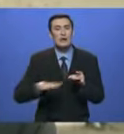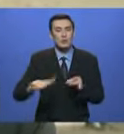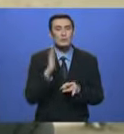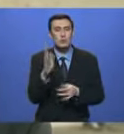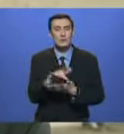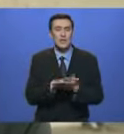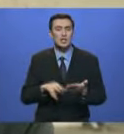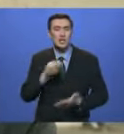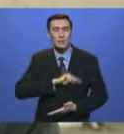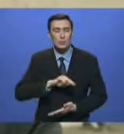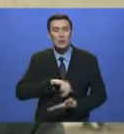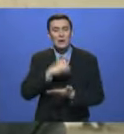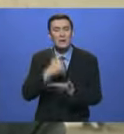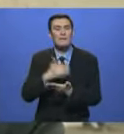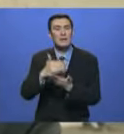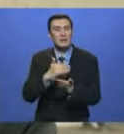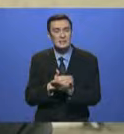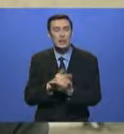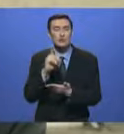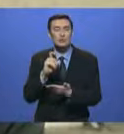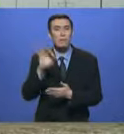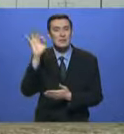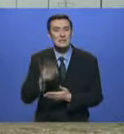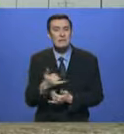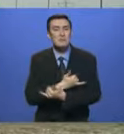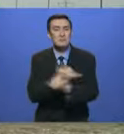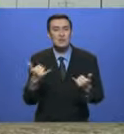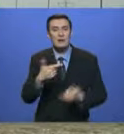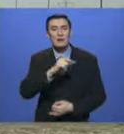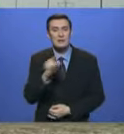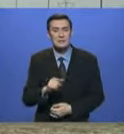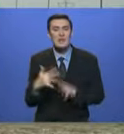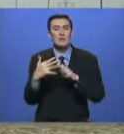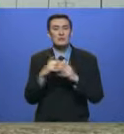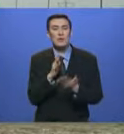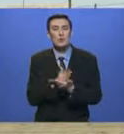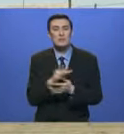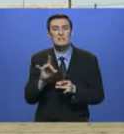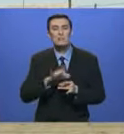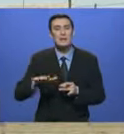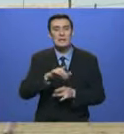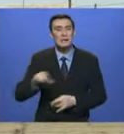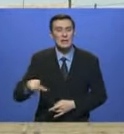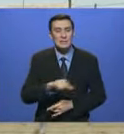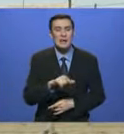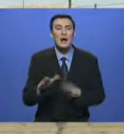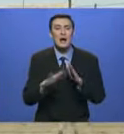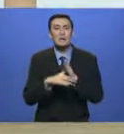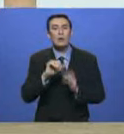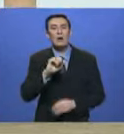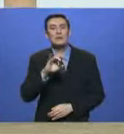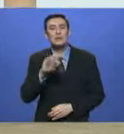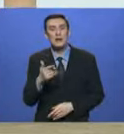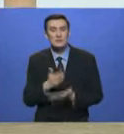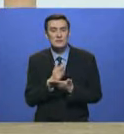продолжаться. Главная цель – это стопроцентная газификация региона. Населенный пункт расположен недалеко от республиканской трассы Атырау-Астрахань.